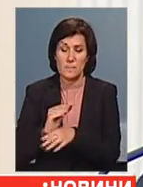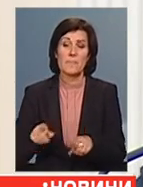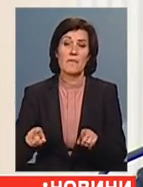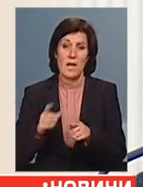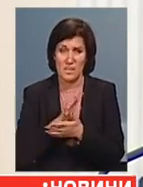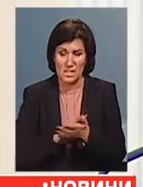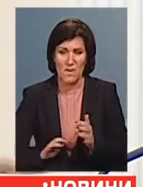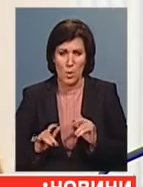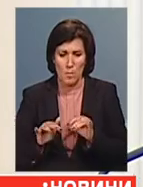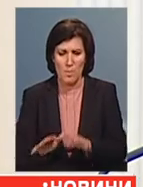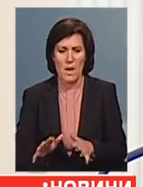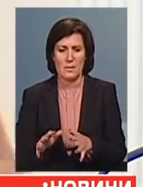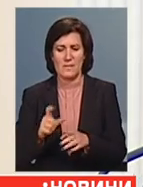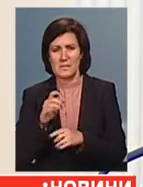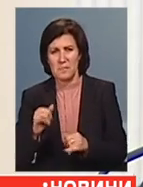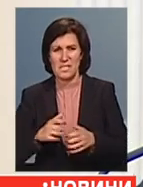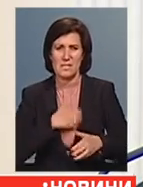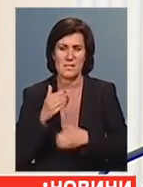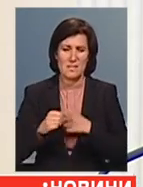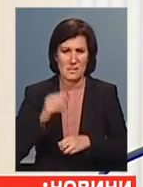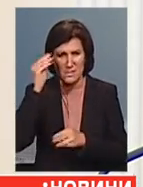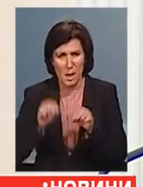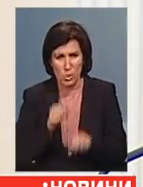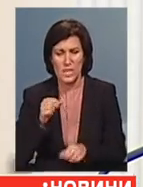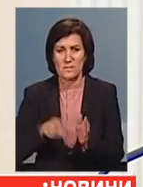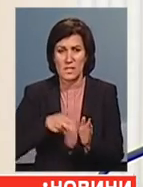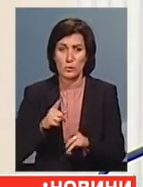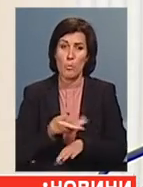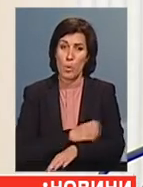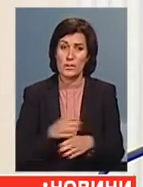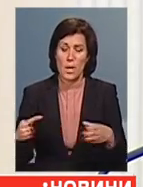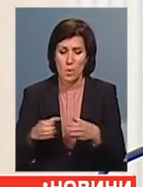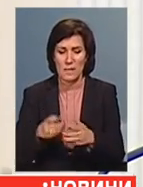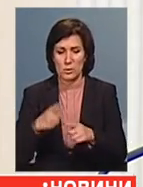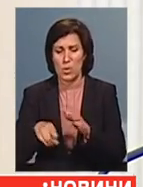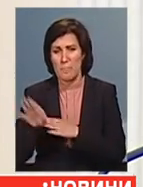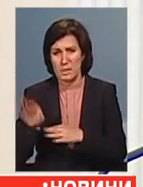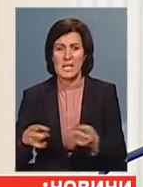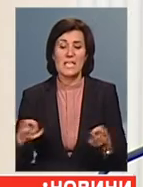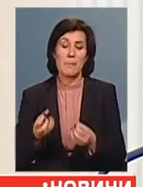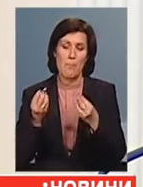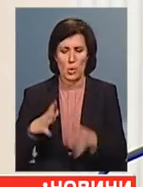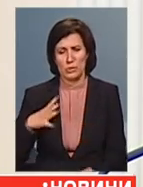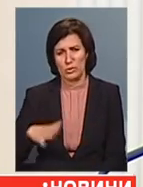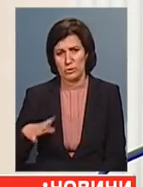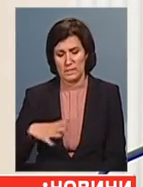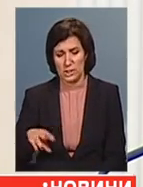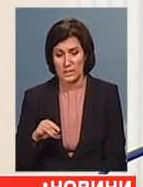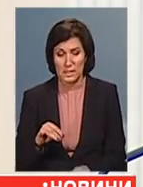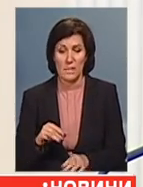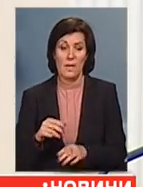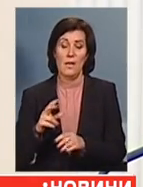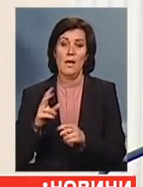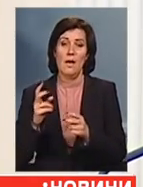Триває компанія з очорнення у ЗМІ та саботаж у залізниці з тим, що польська команда скоро піде і треба просто вичекати.